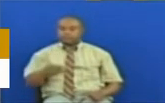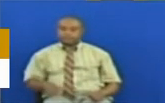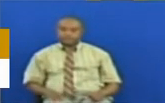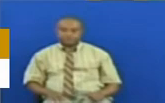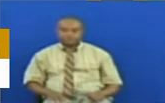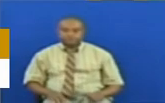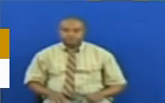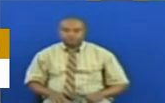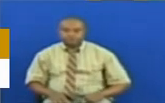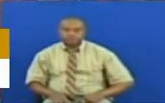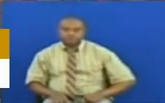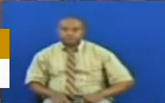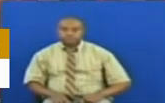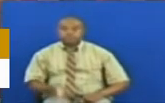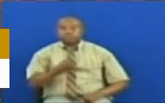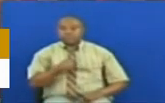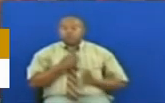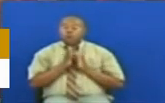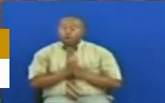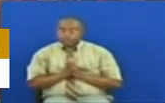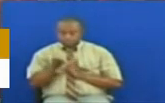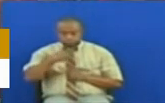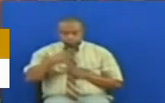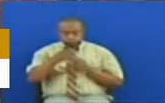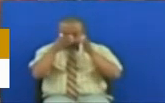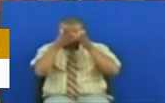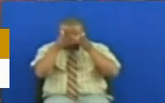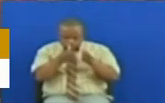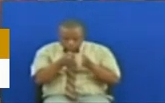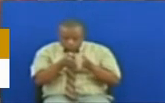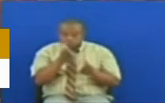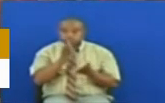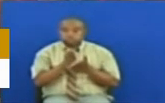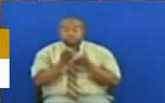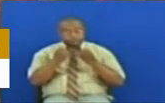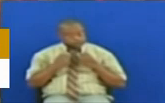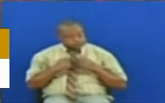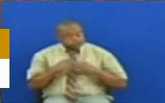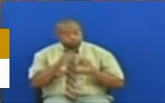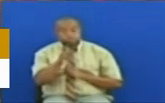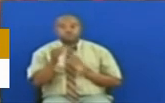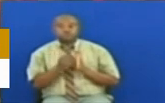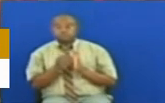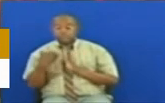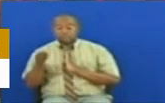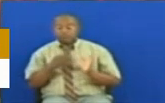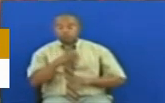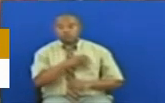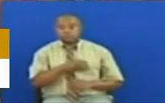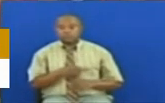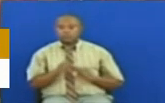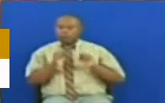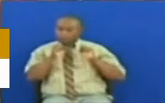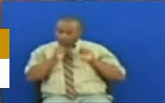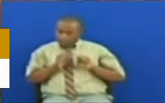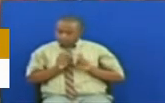Kwa hiyo niombe kwamba tujikite kuhakikisha kwamba utekelezaji wa hii sheria na mipango ya wizara inakwenda